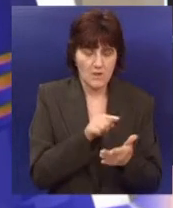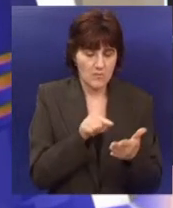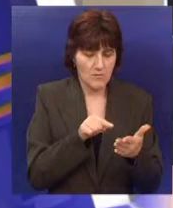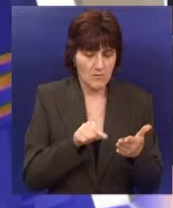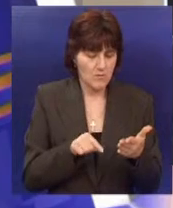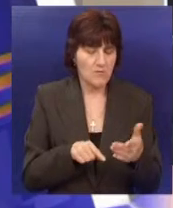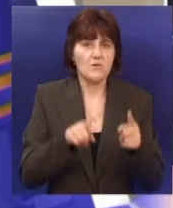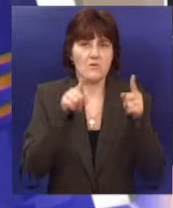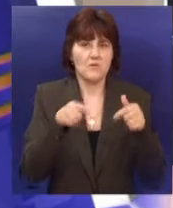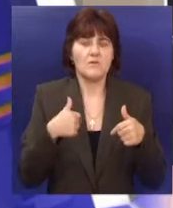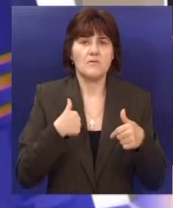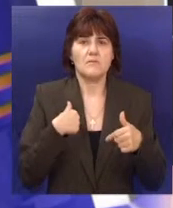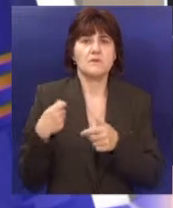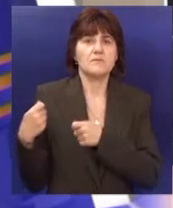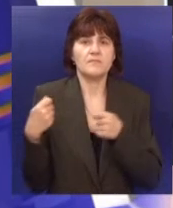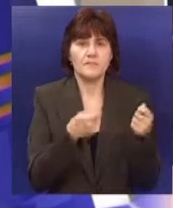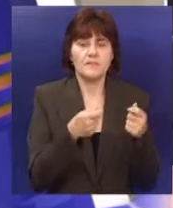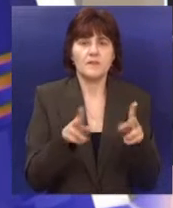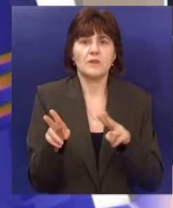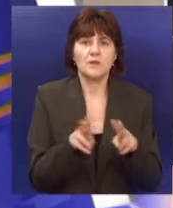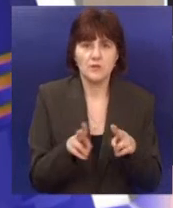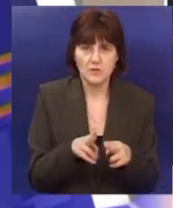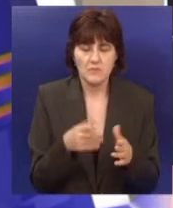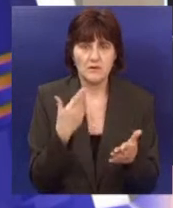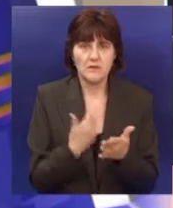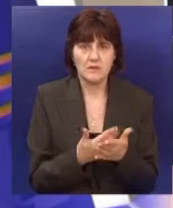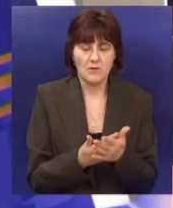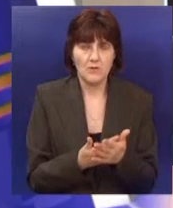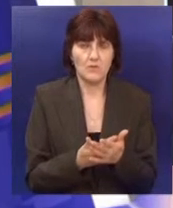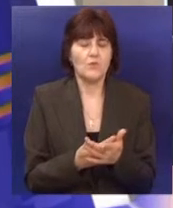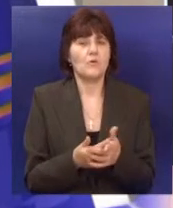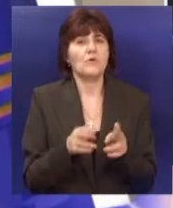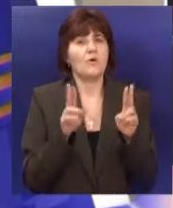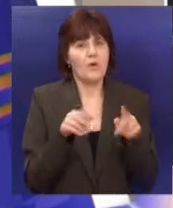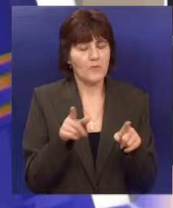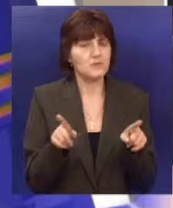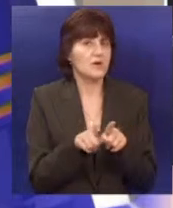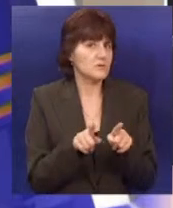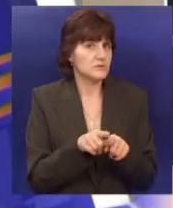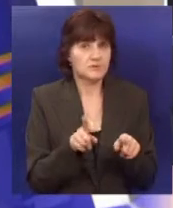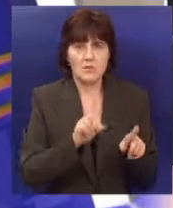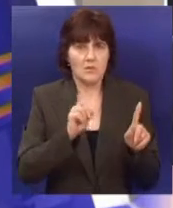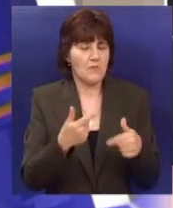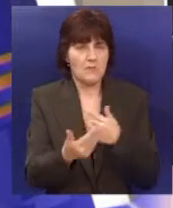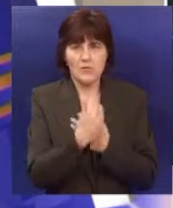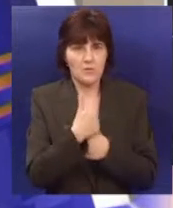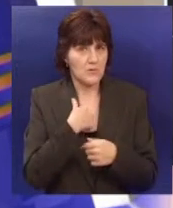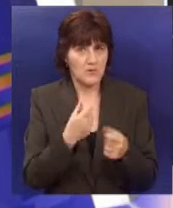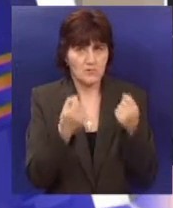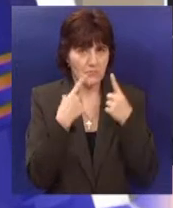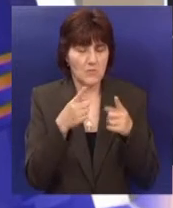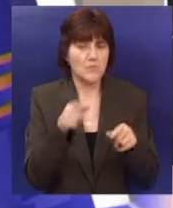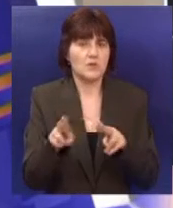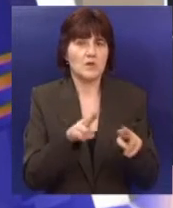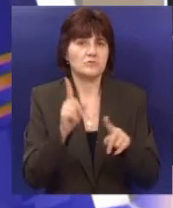samog zakona o zabrani diskriminacije tužbi sudovima. To pravo nezavisno od nas može učiniti i bilo koje drugo lice